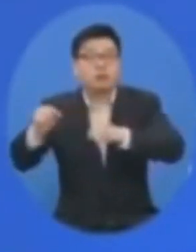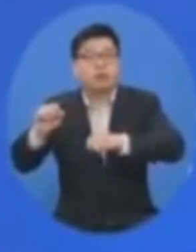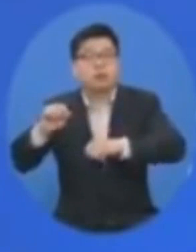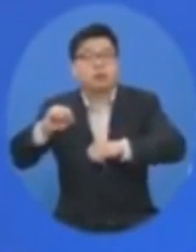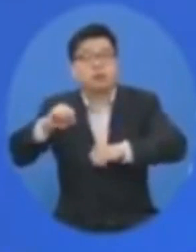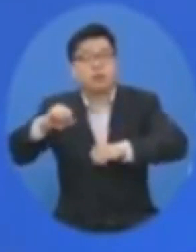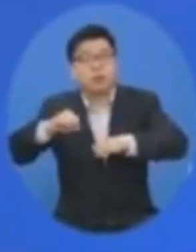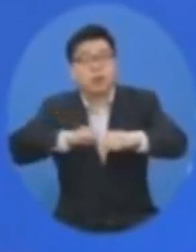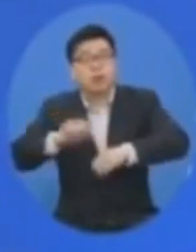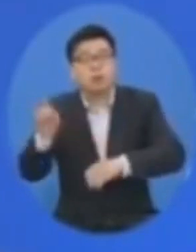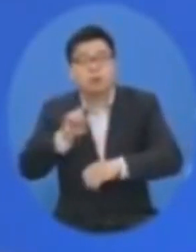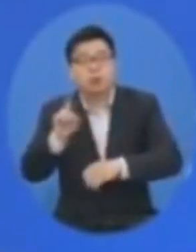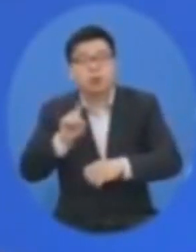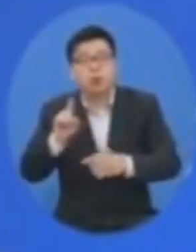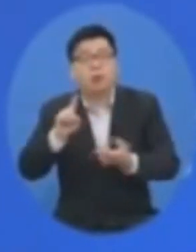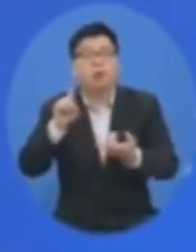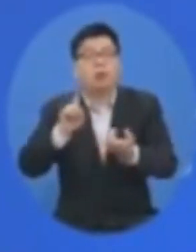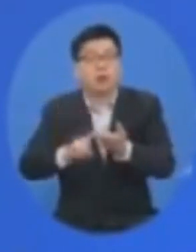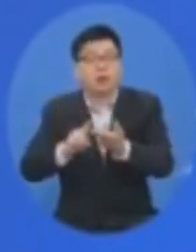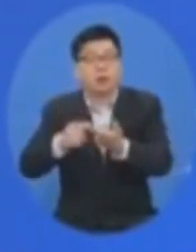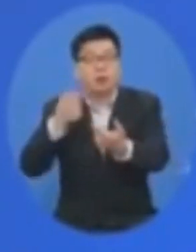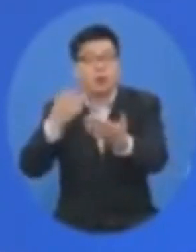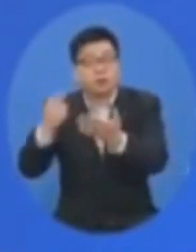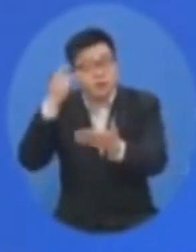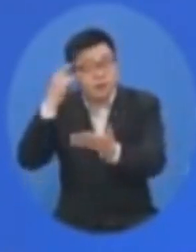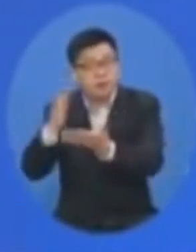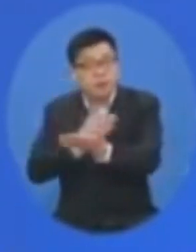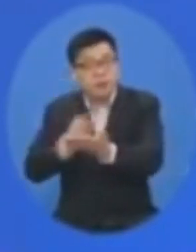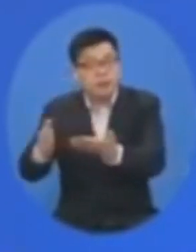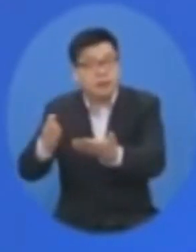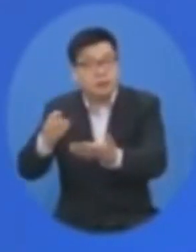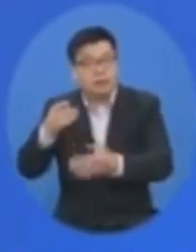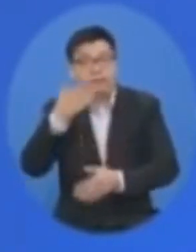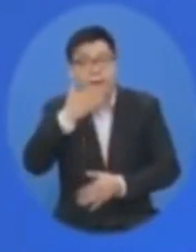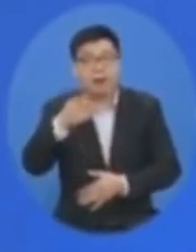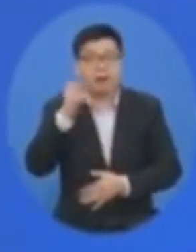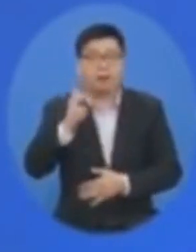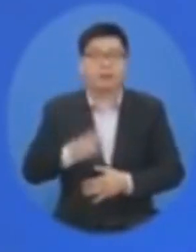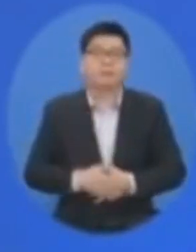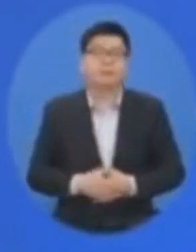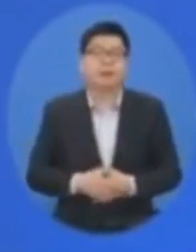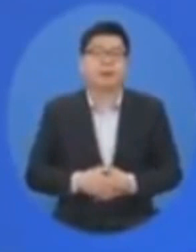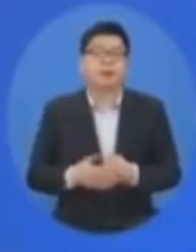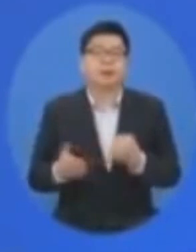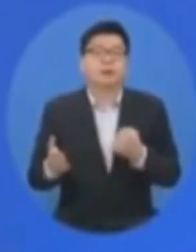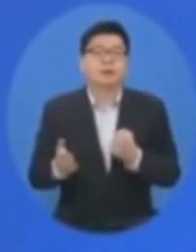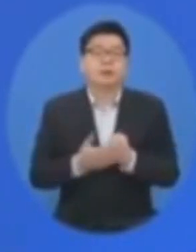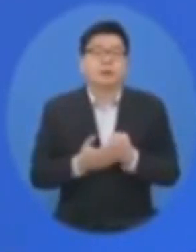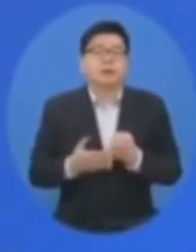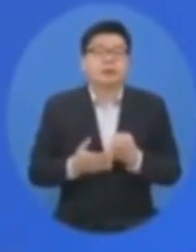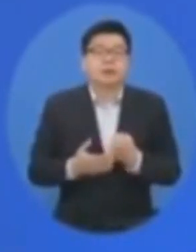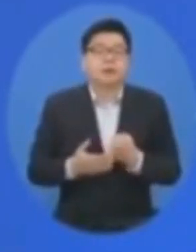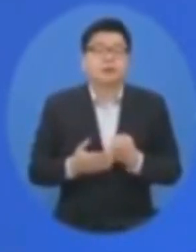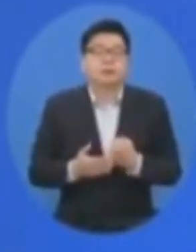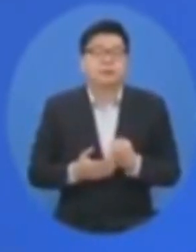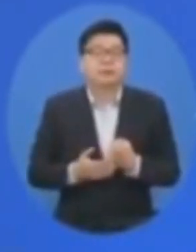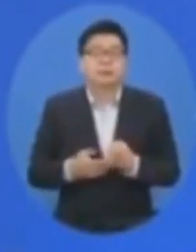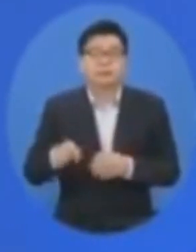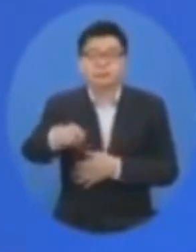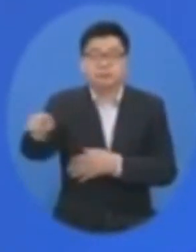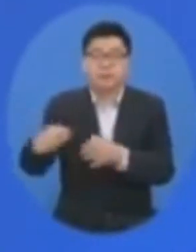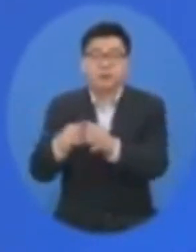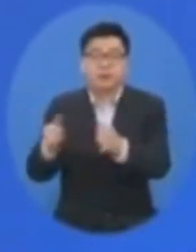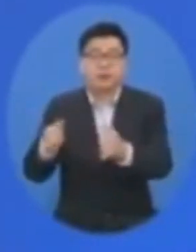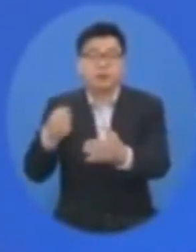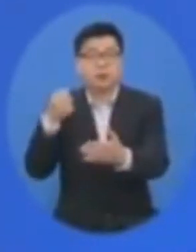그건 저는 명확하게 판단하시리라고 저는 확신합니다. 그렇기 때문에 그분들이 뭐 다른